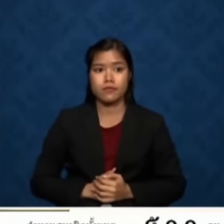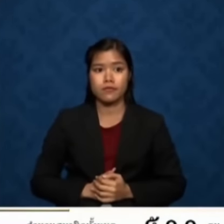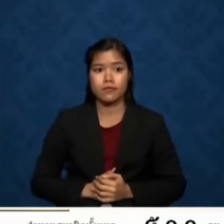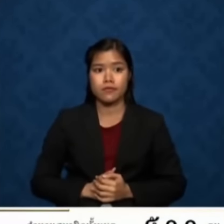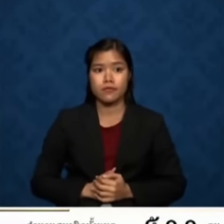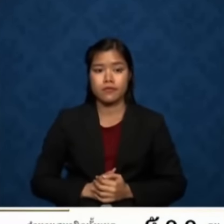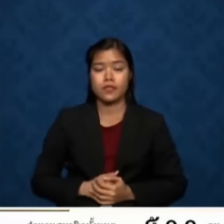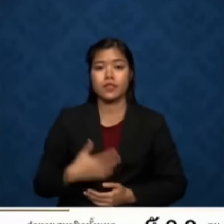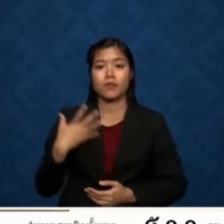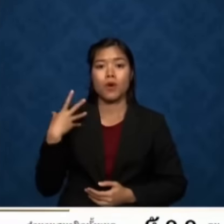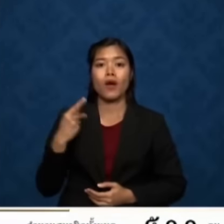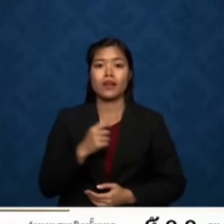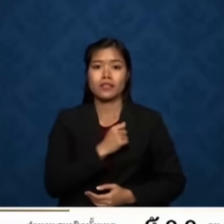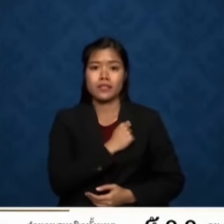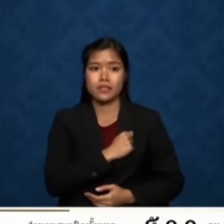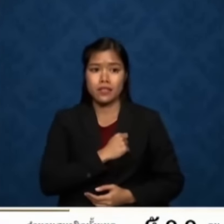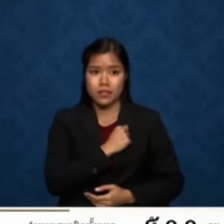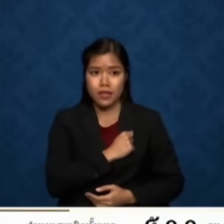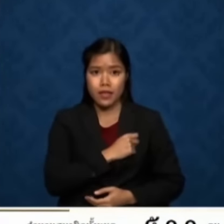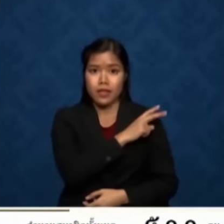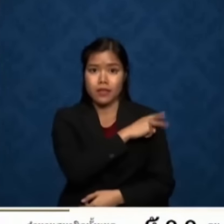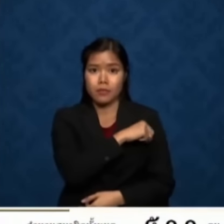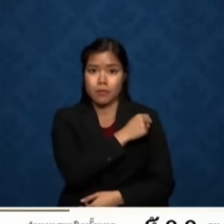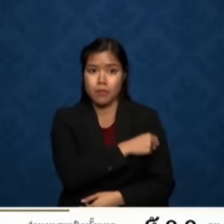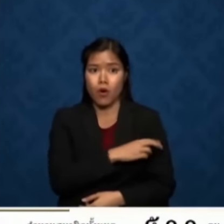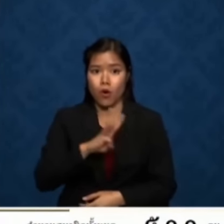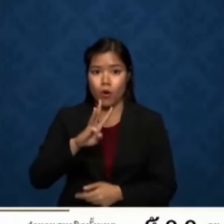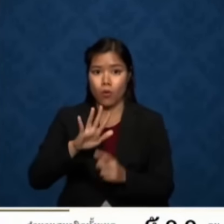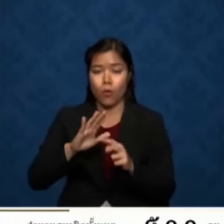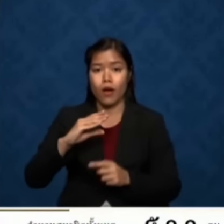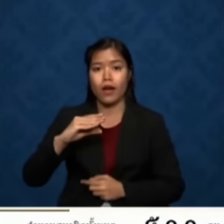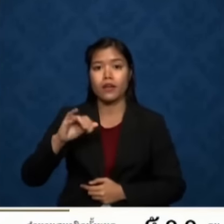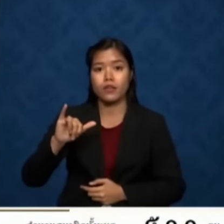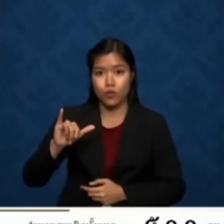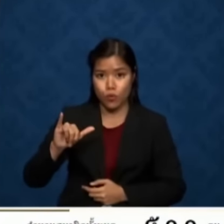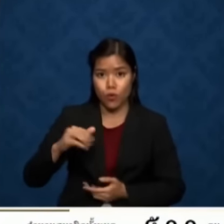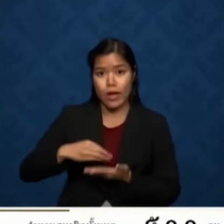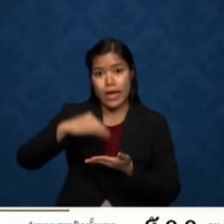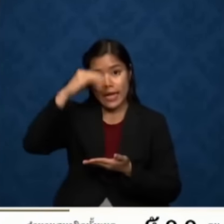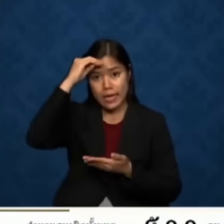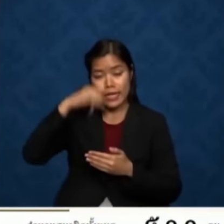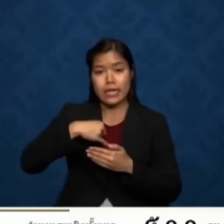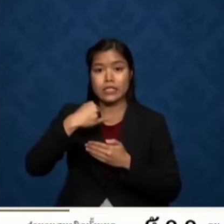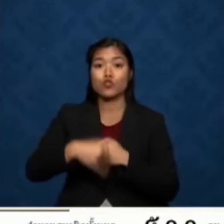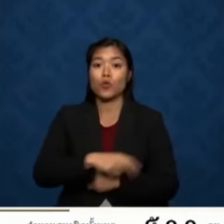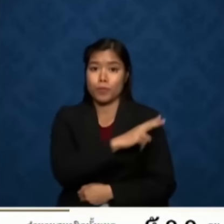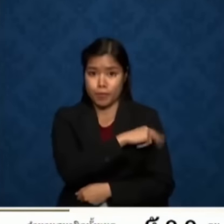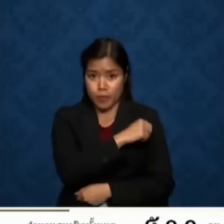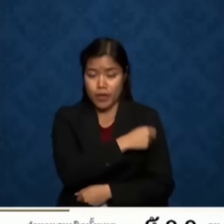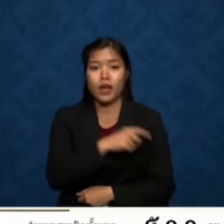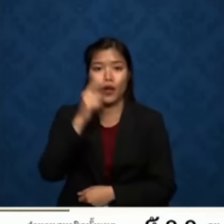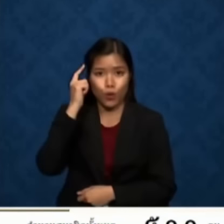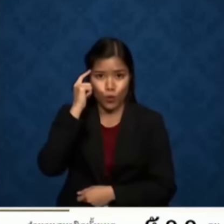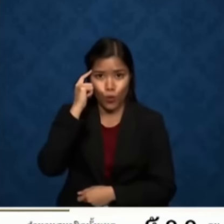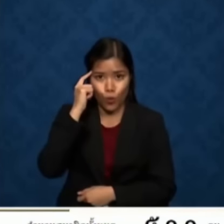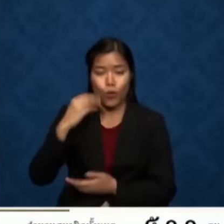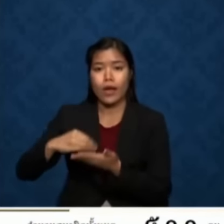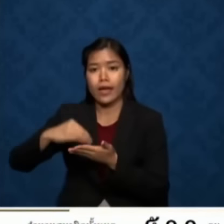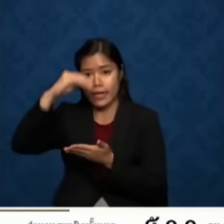ณหมอวาโยผมรู้ว่าคุณหมอวาโยจบแพทย์ผมรู้ว่าคุณหมอวาโยเรียนกฎหม